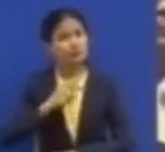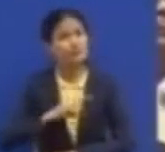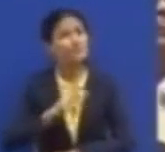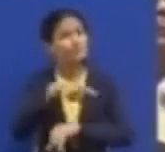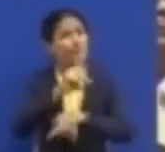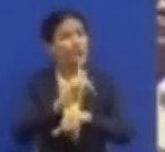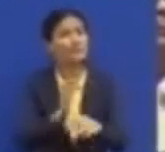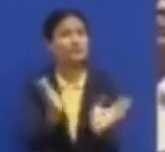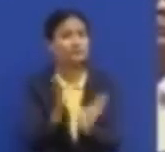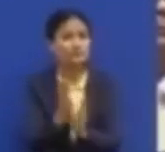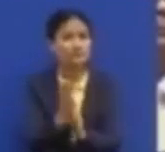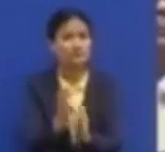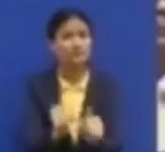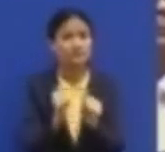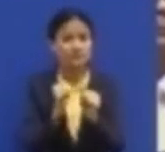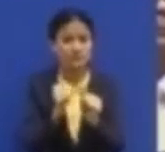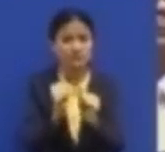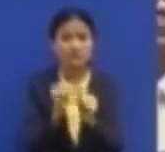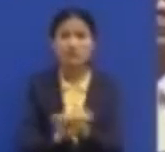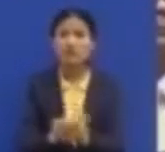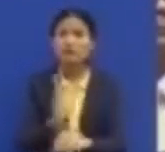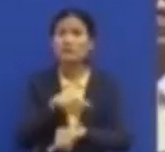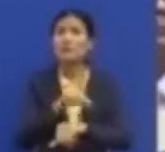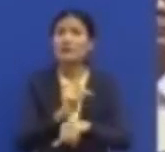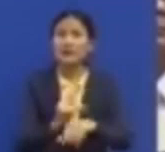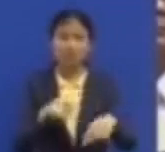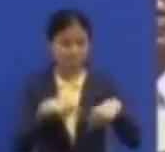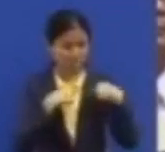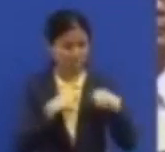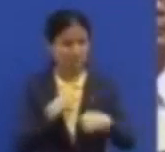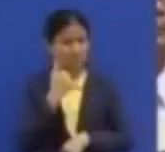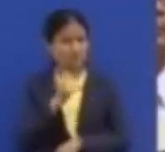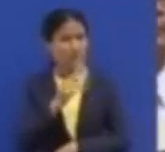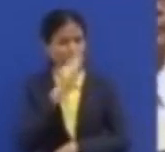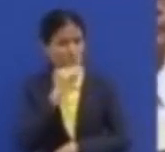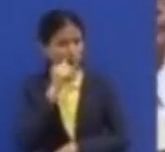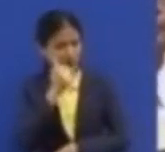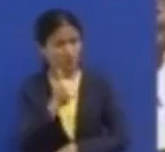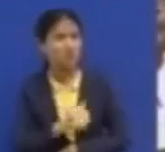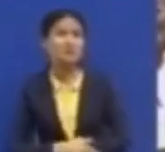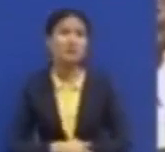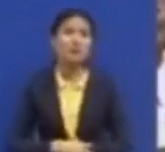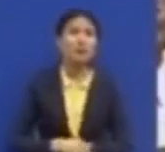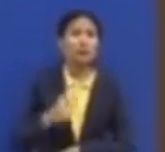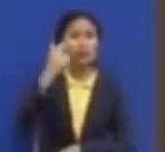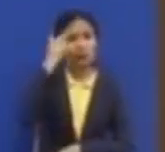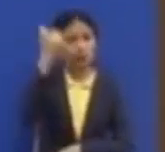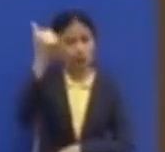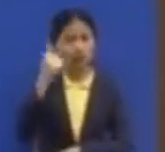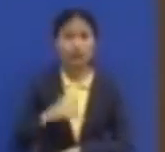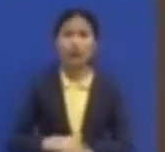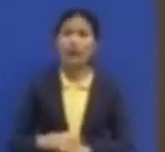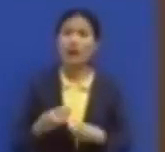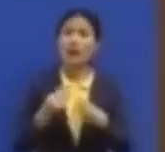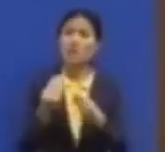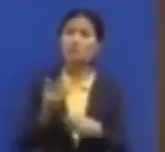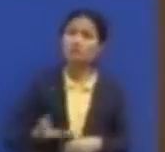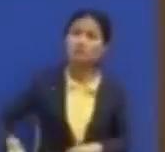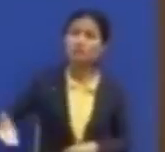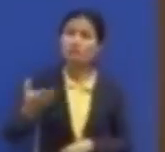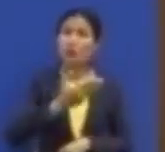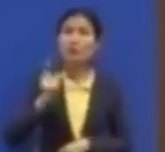าท่านประธานมีสุขภาพจิตดีมากสุขภาพปัญญาท่านดีมากทำให้พวกเราอบอุ่นขึ้นเกรง